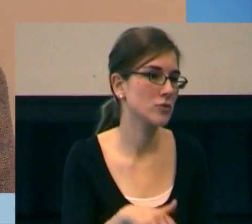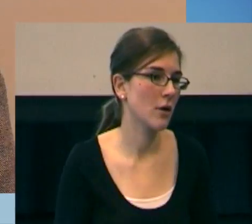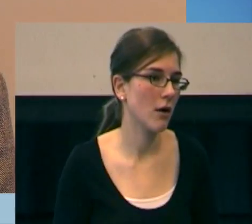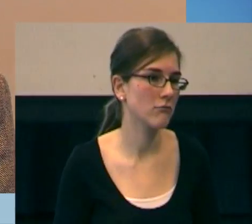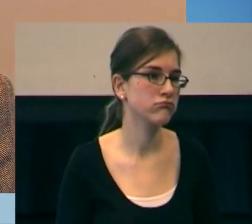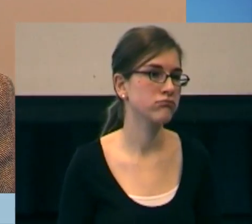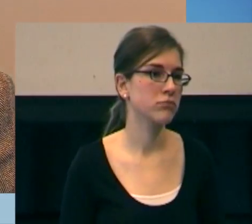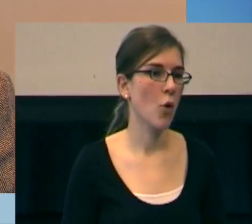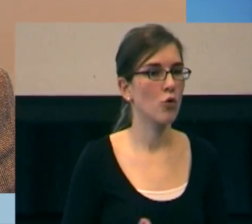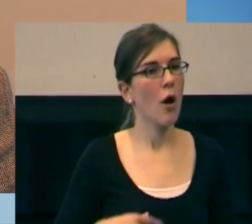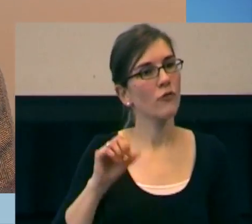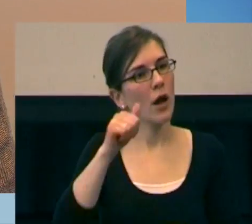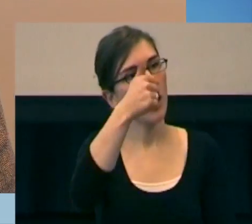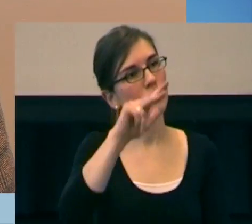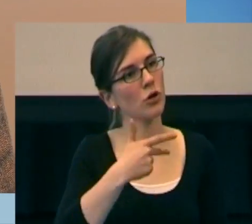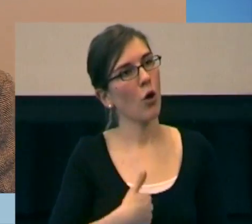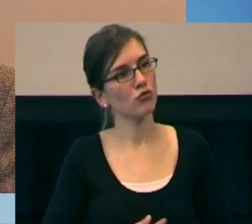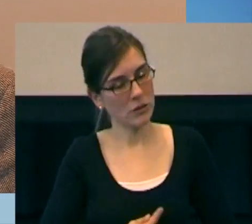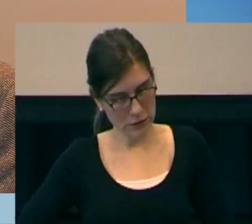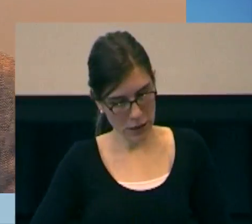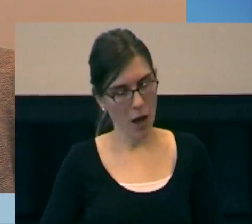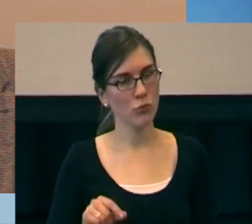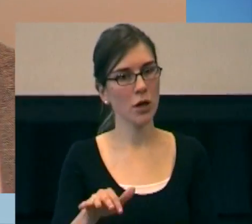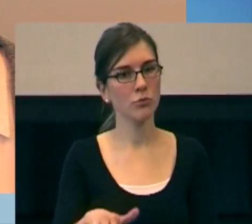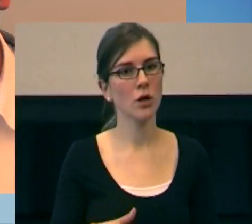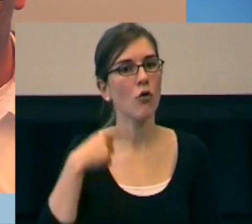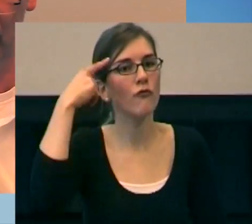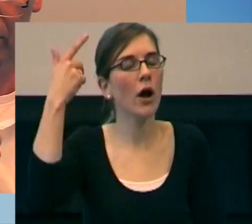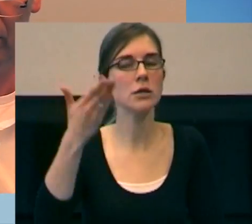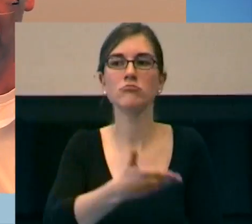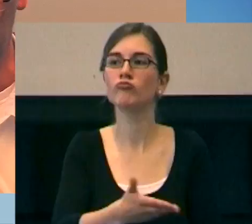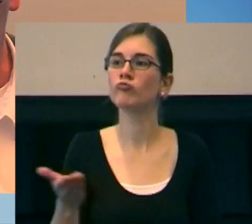Vorstufe mit sich herumträgt. Wir wissen, haben wir eben schon gehört,